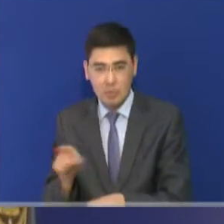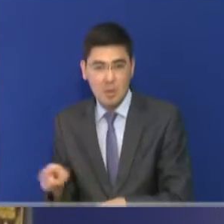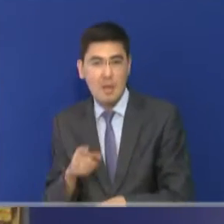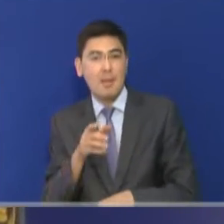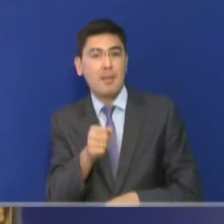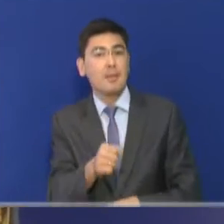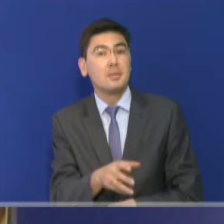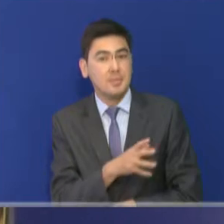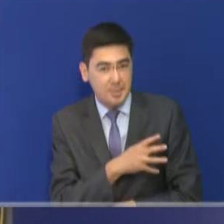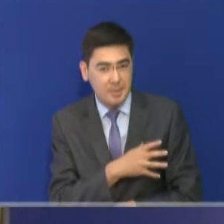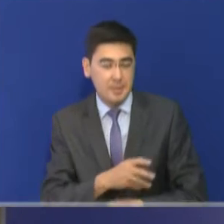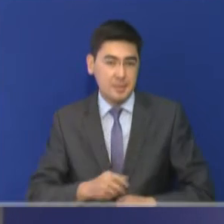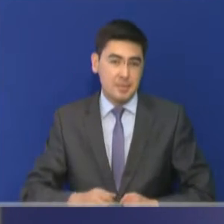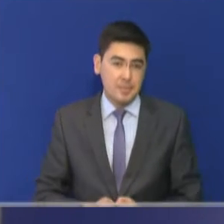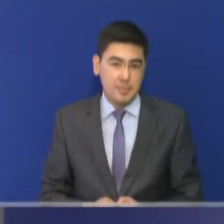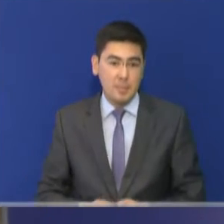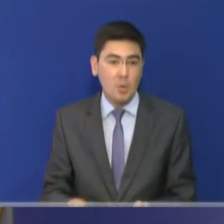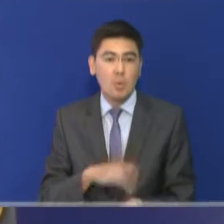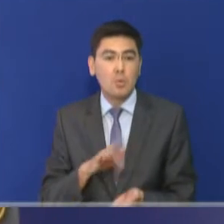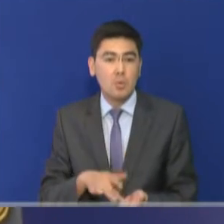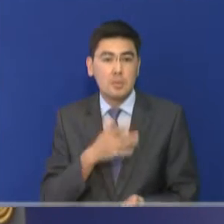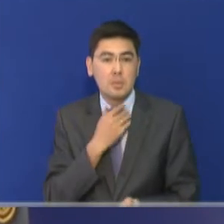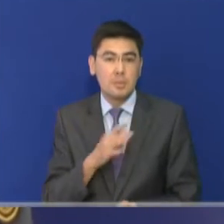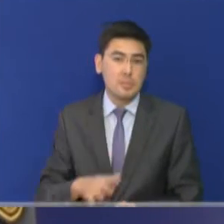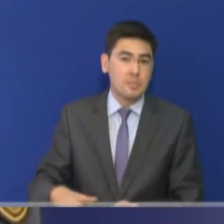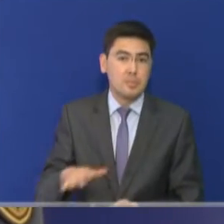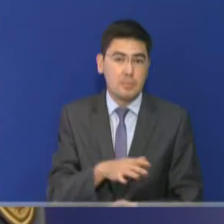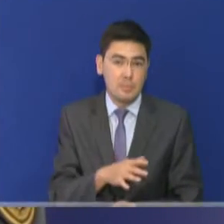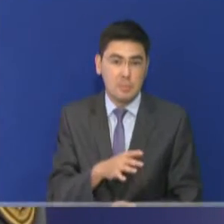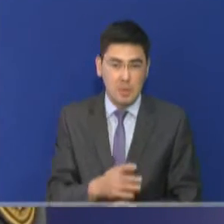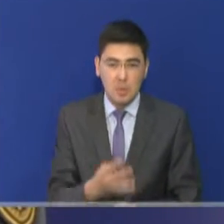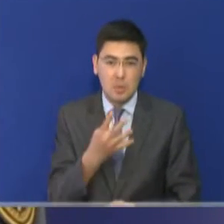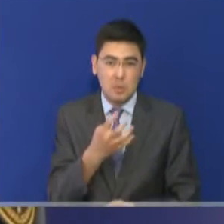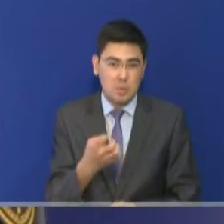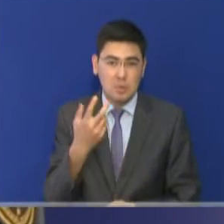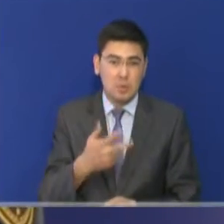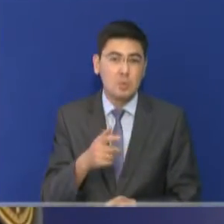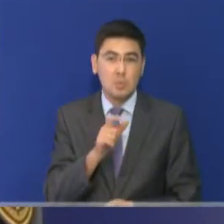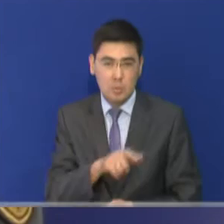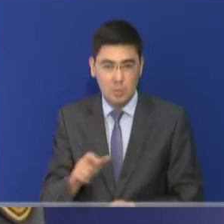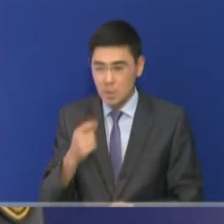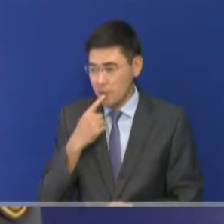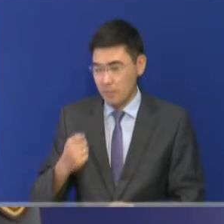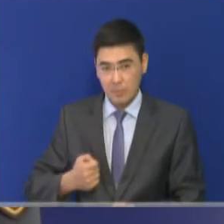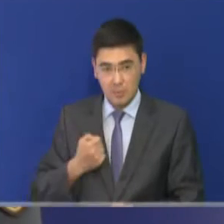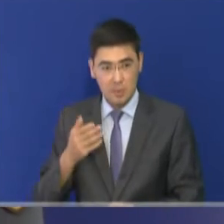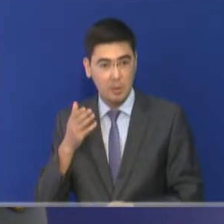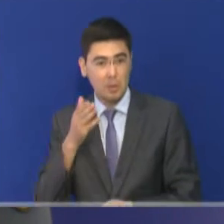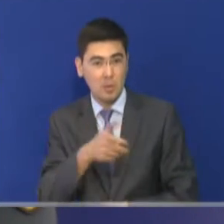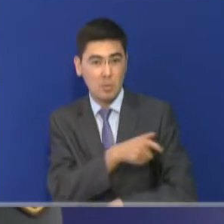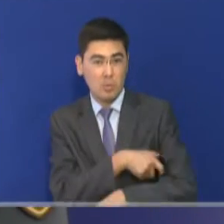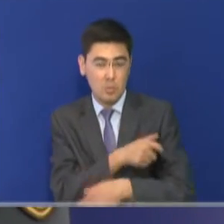военнослужащие регионального командования «Восток», в частности, по городу Семей, в количестве 430 человек привлекались на